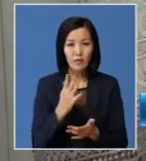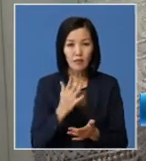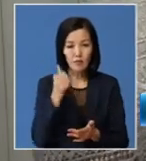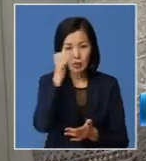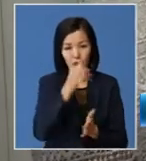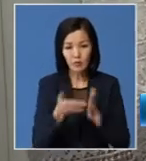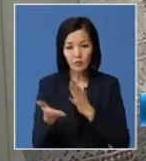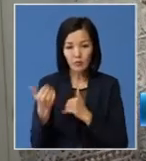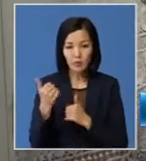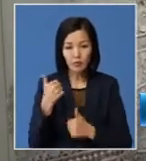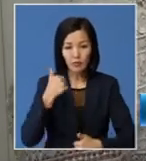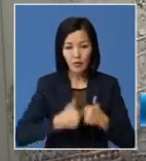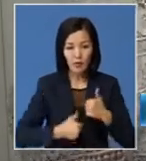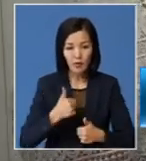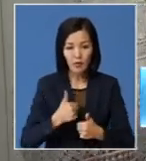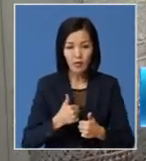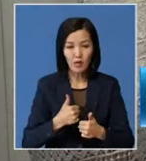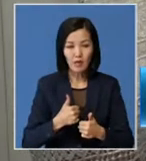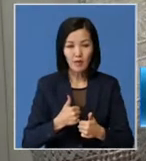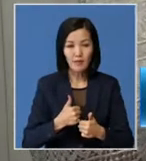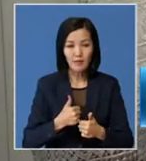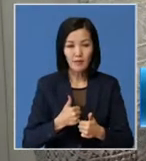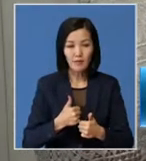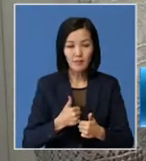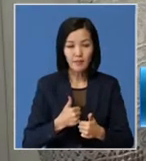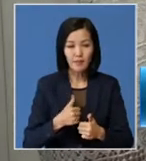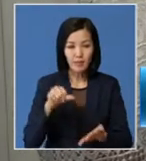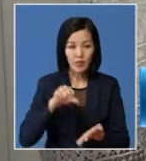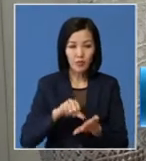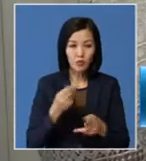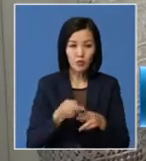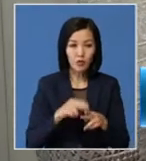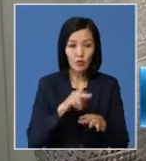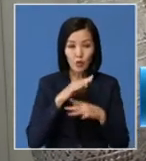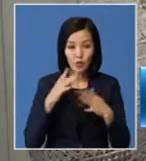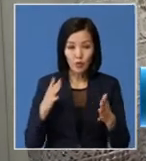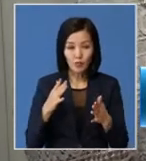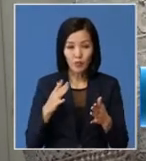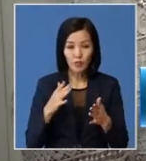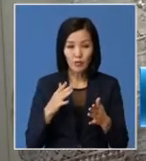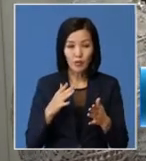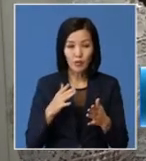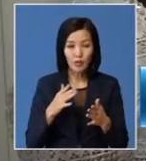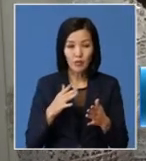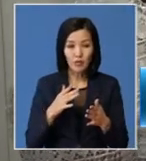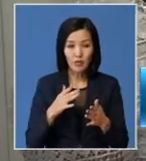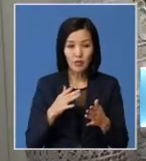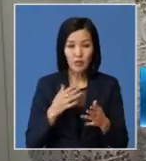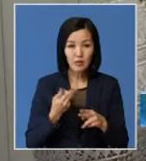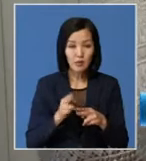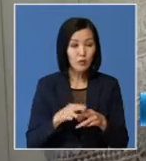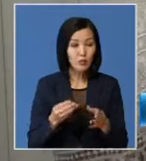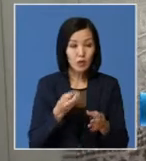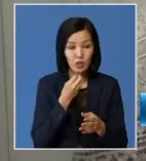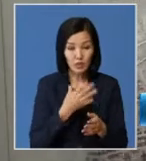бұрын өткен байқауға қарағанда, бұл байқауда қатысушылар өте көп болып отыр. Сондықтан да бұл өте